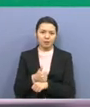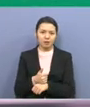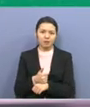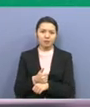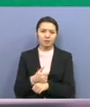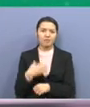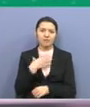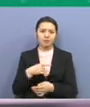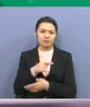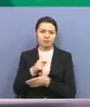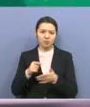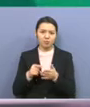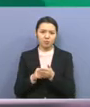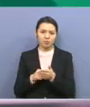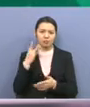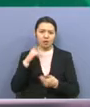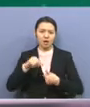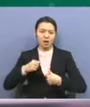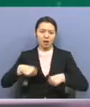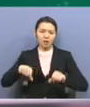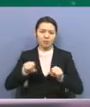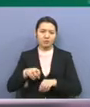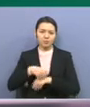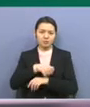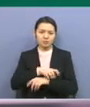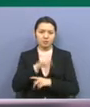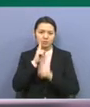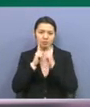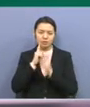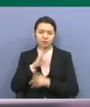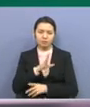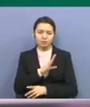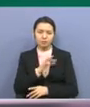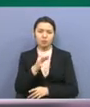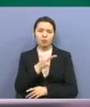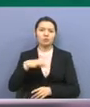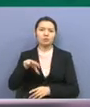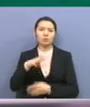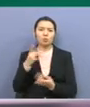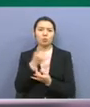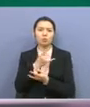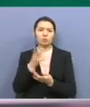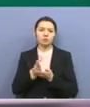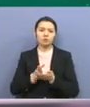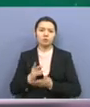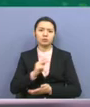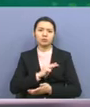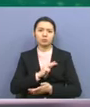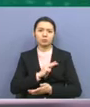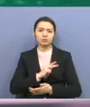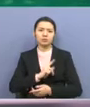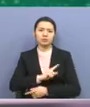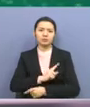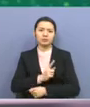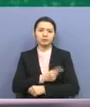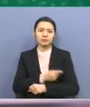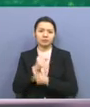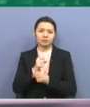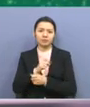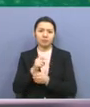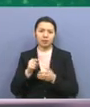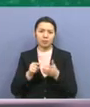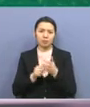әлеуметтік мәселелер жөніндегі тұрақты комиссияның отырысы өтті. Жиында өңірдің мәдениет саласы мекемелерінің жұмысын жақсартуға қатысты